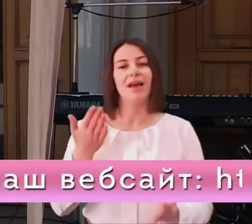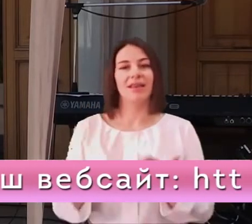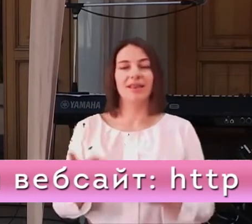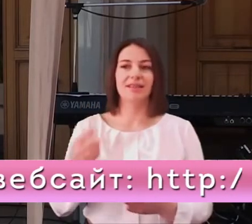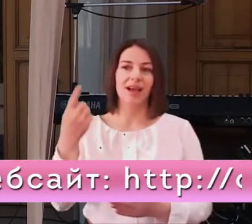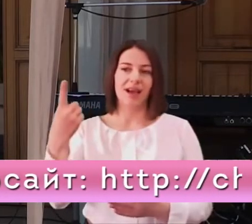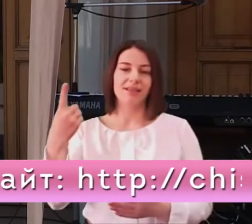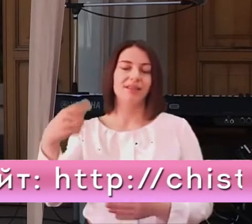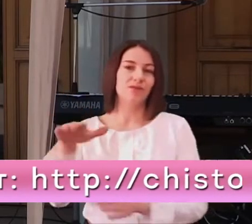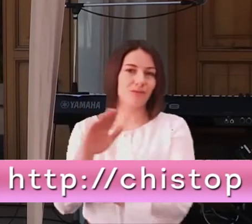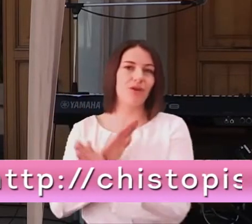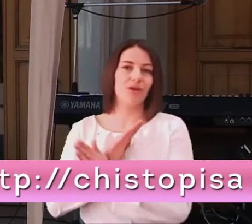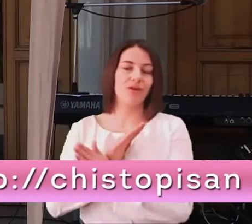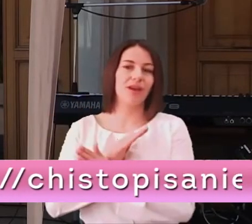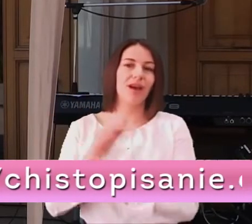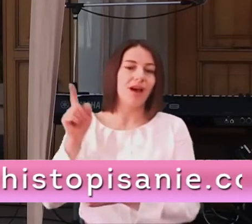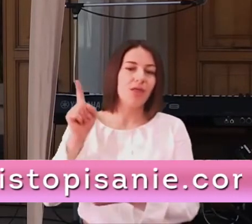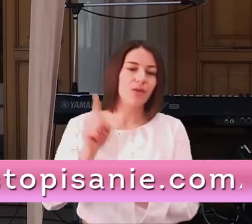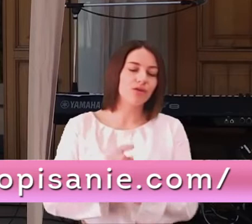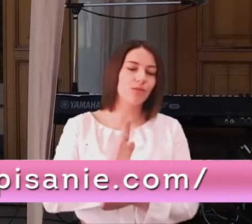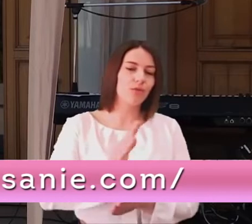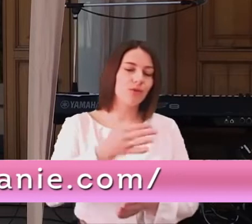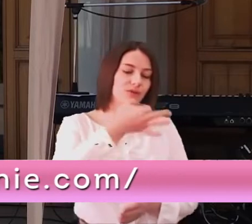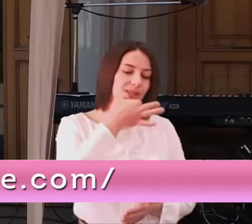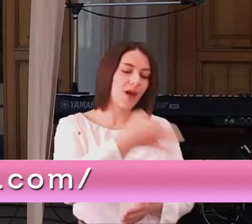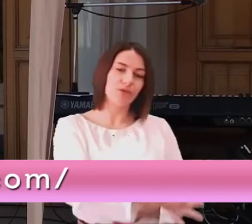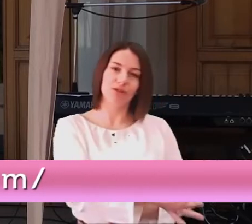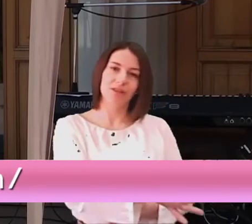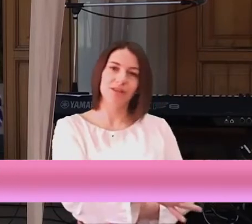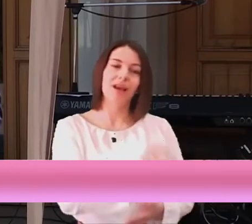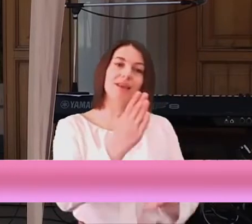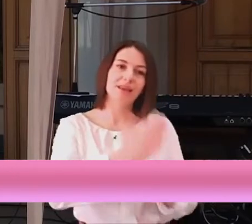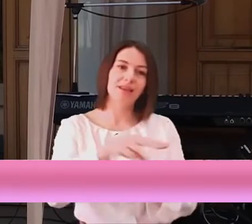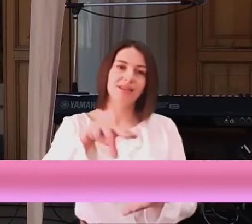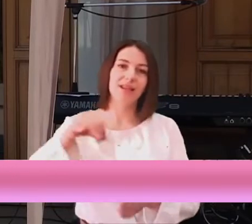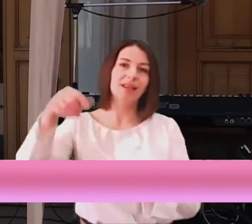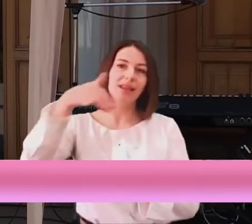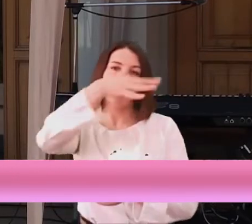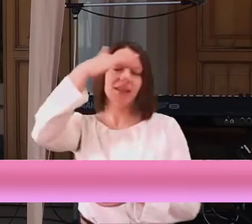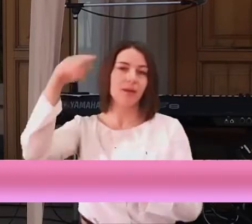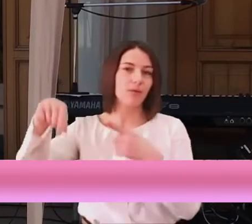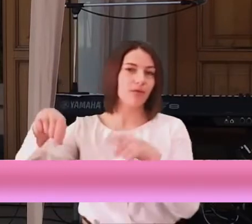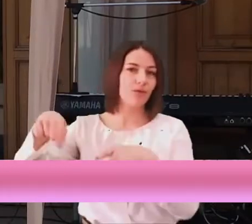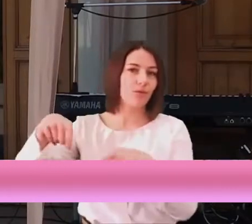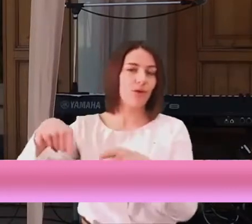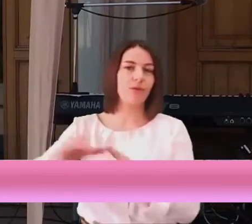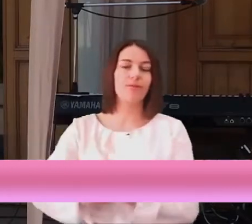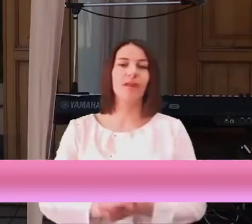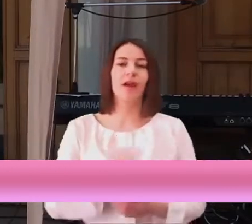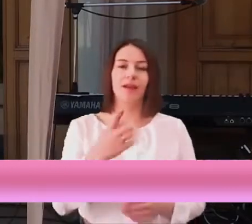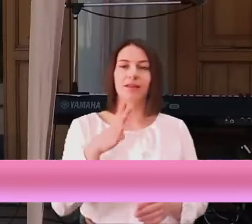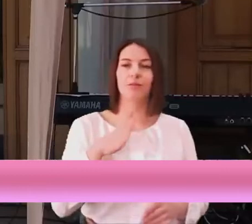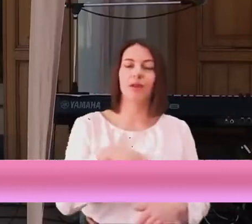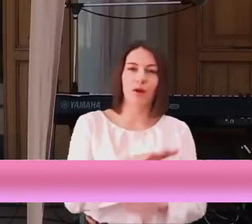связь и сообщить второму: а есть ли на небе футбол? Ну, значит, один из них умер, и через три дня выходит